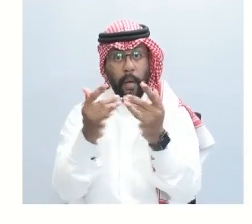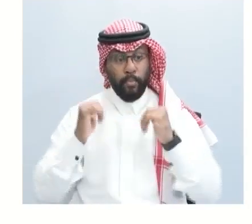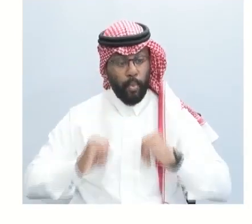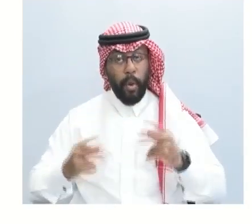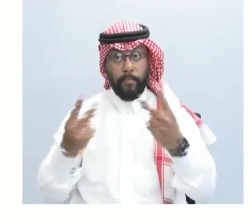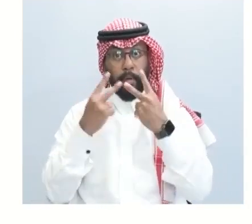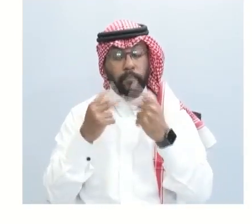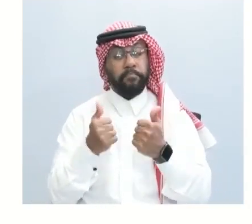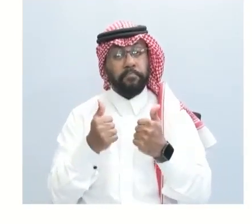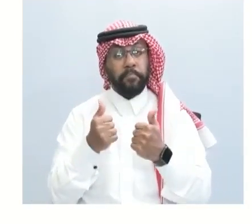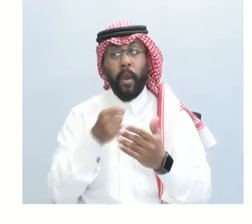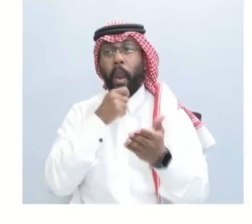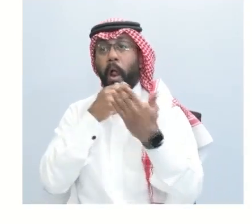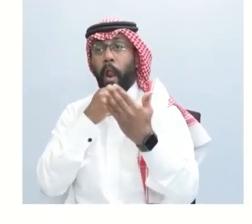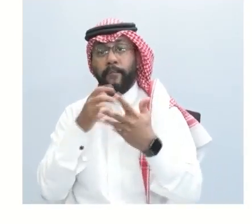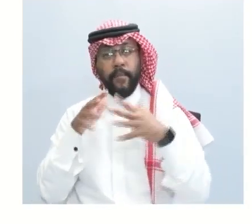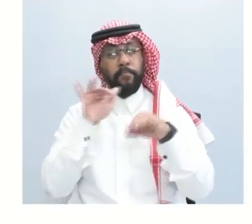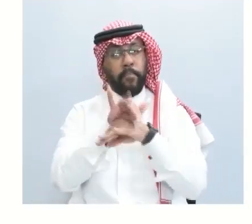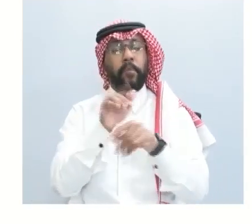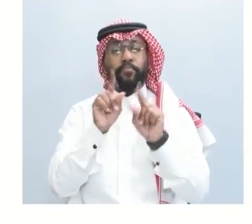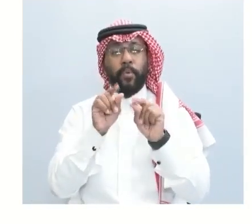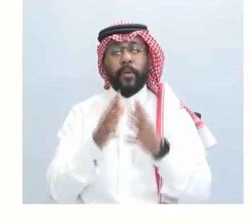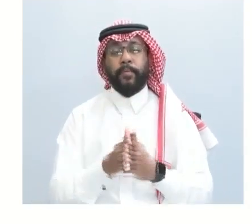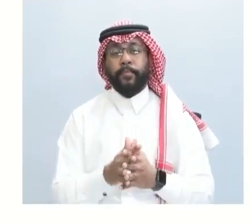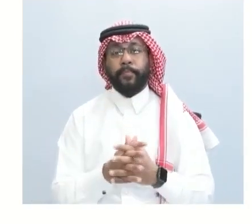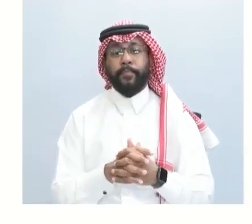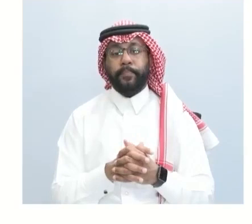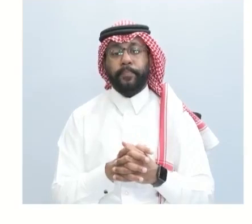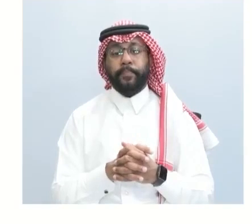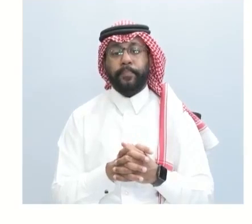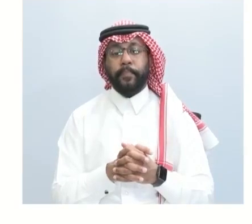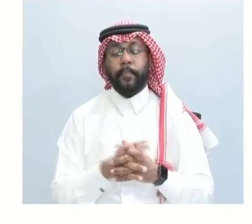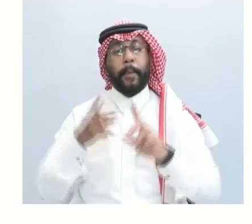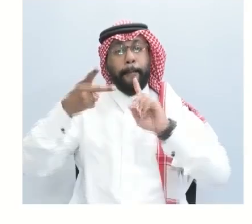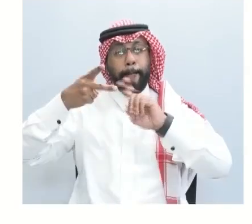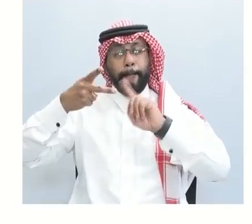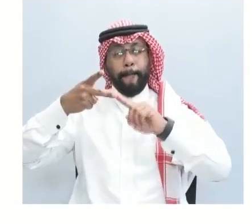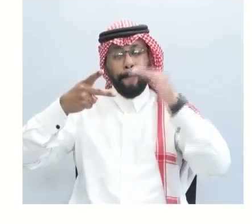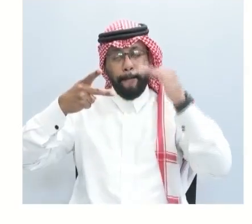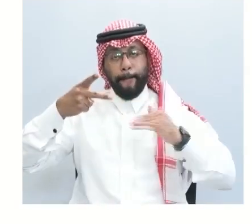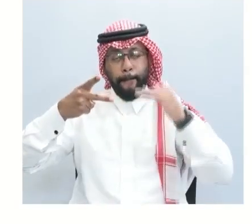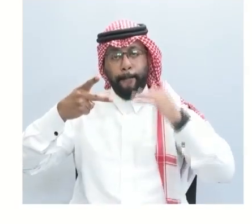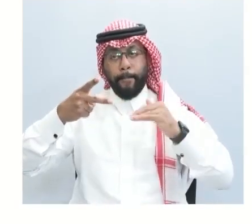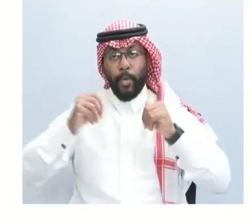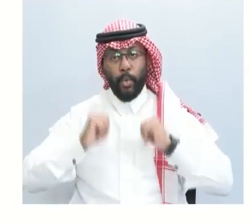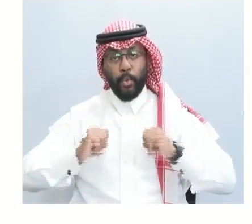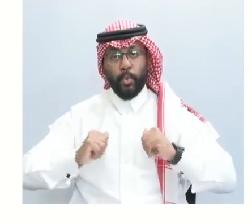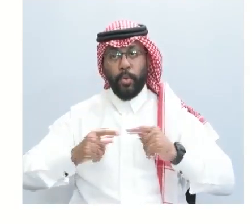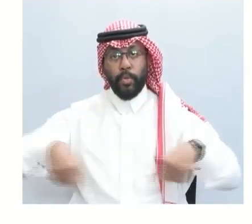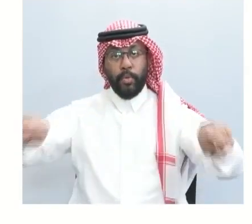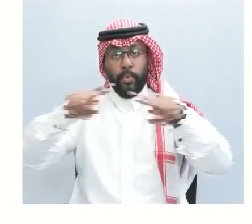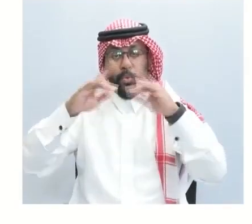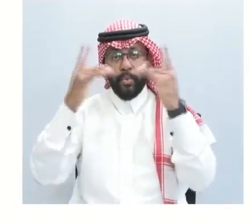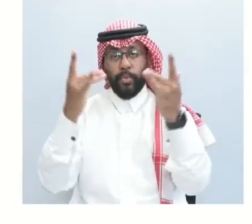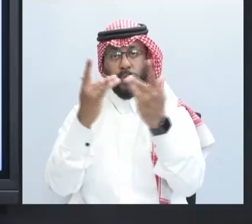المواقف المنتميه لانه تعد من حديث مسترسل يلقيه متحدث بحضور جمهور من المستمعين وهو